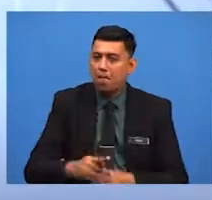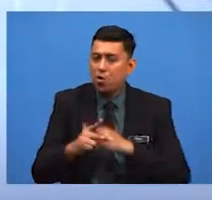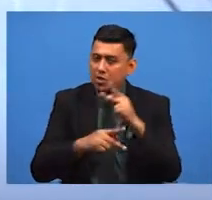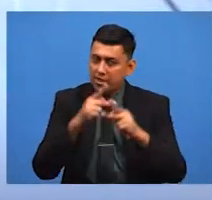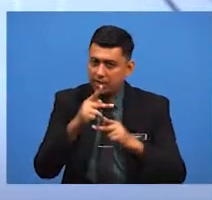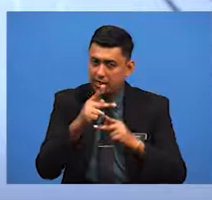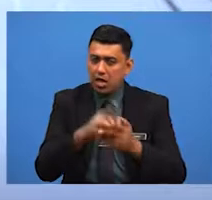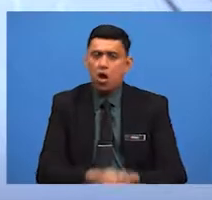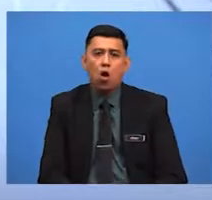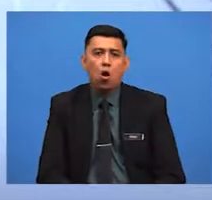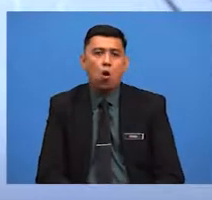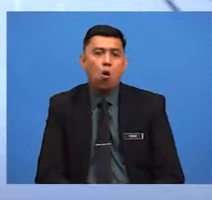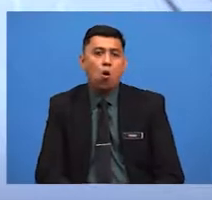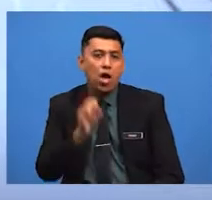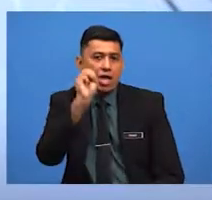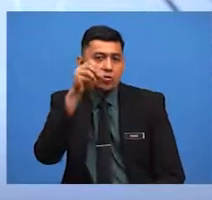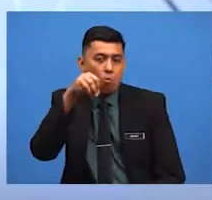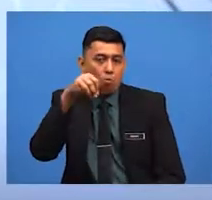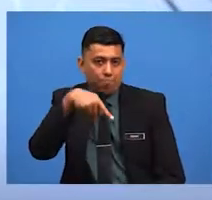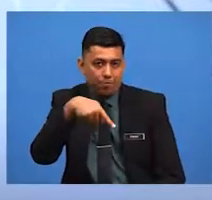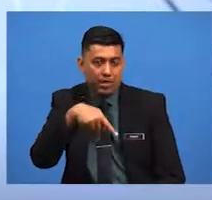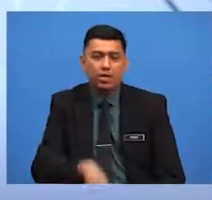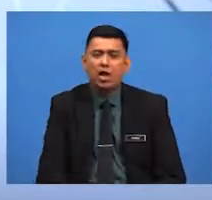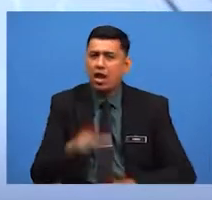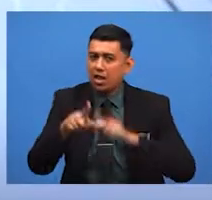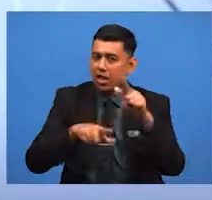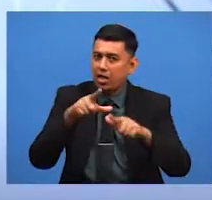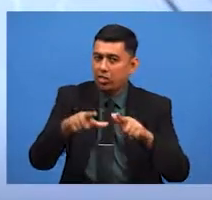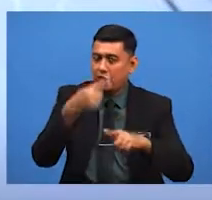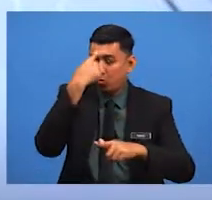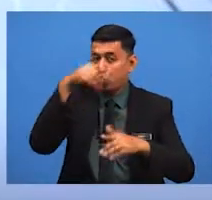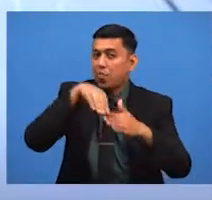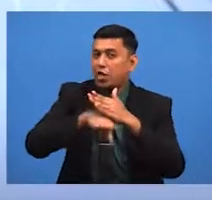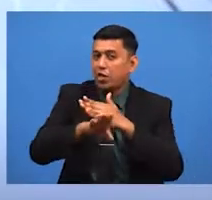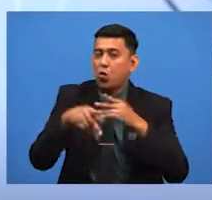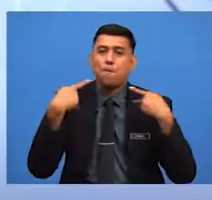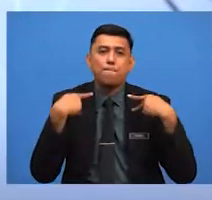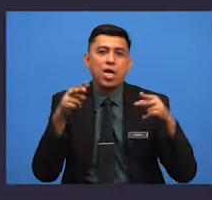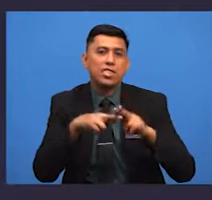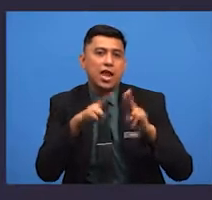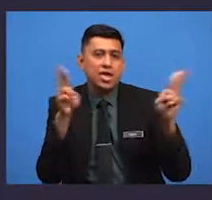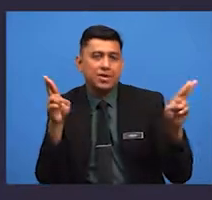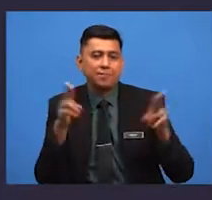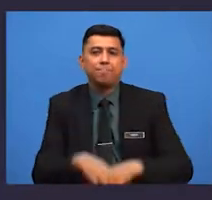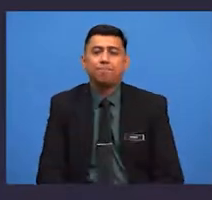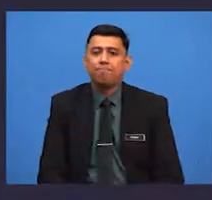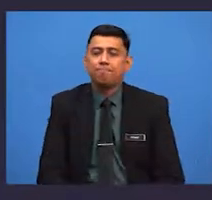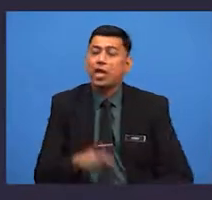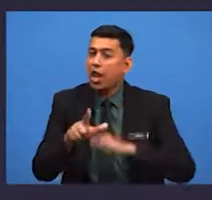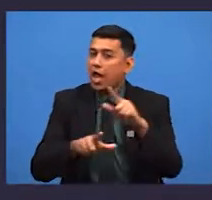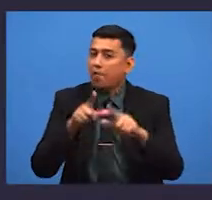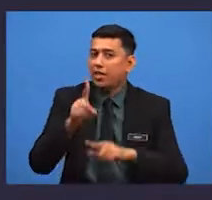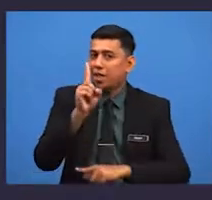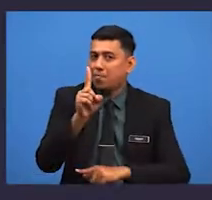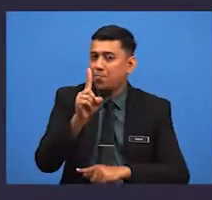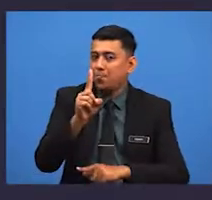standard atau SOP langkah demi langkah untuk memasuki pasaraya. Langkah pertama